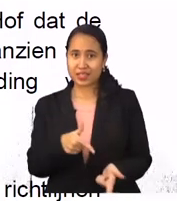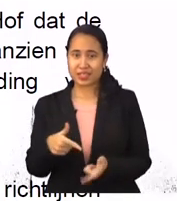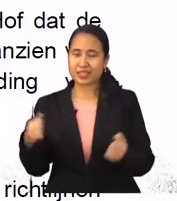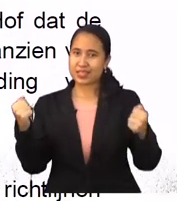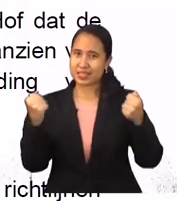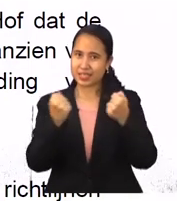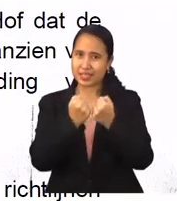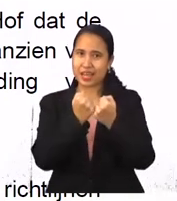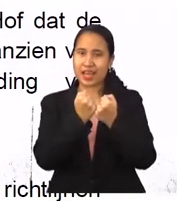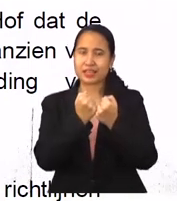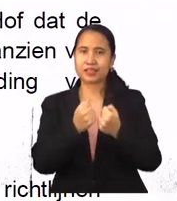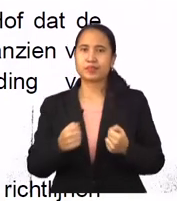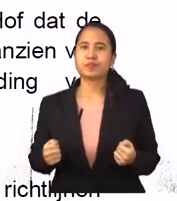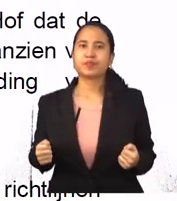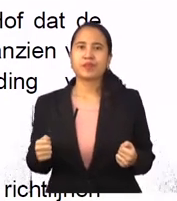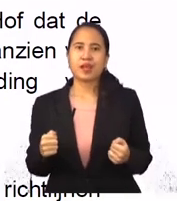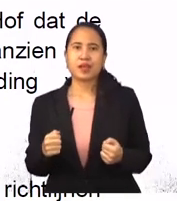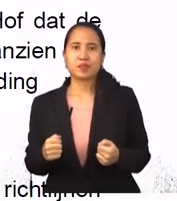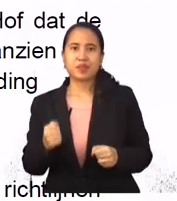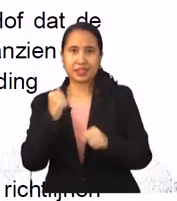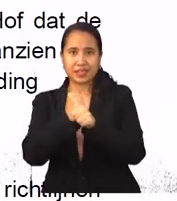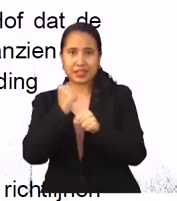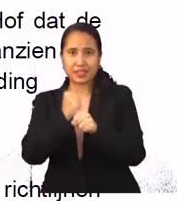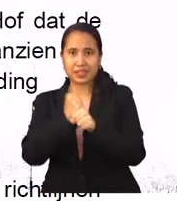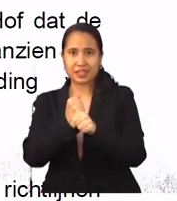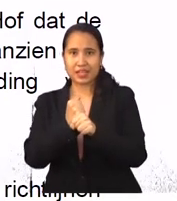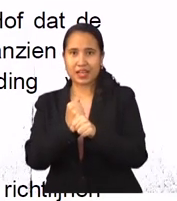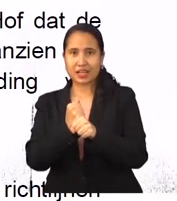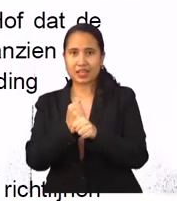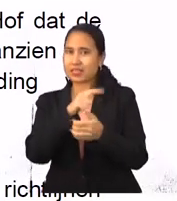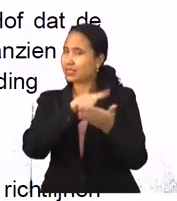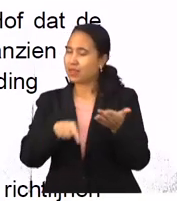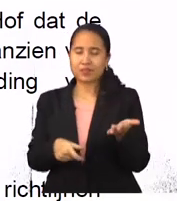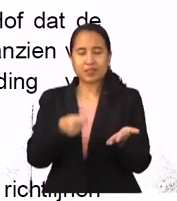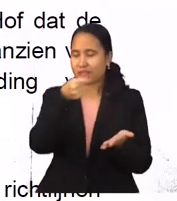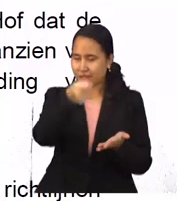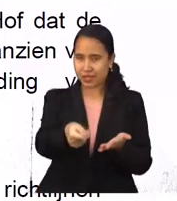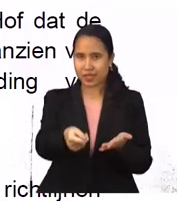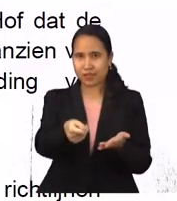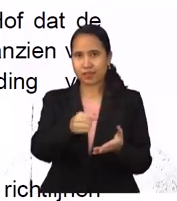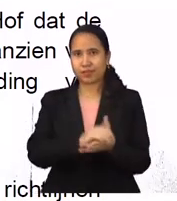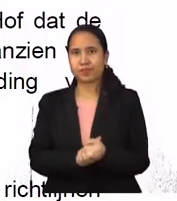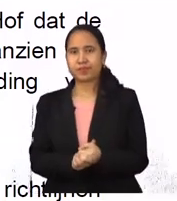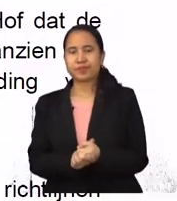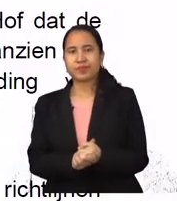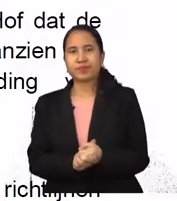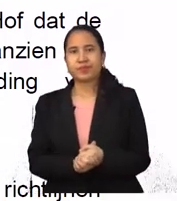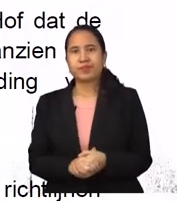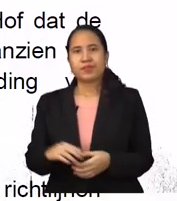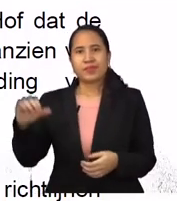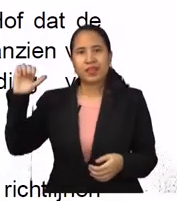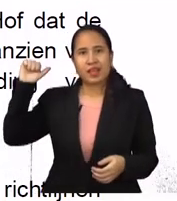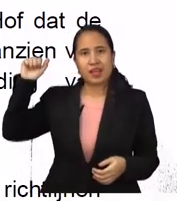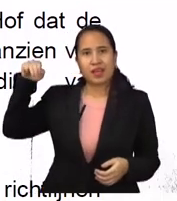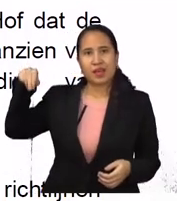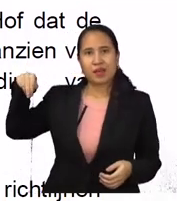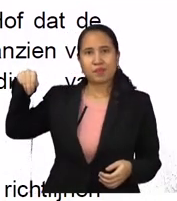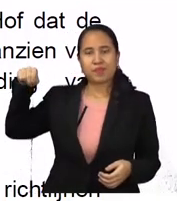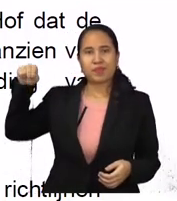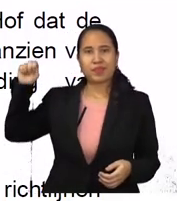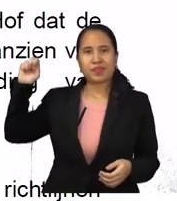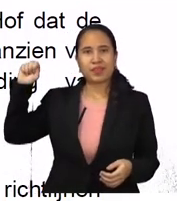bepaalde misdrijven hebben gepleegd te vrijwaren van strafvervolging. Vermelde amnestie-ordonnantie van 3